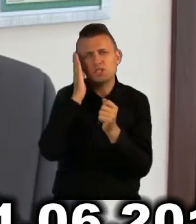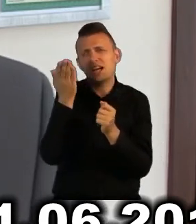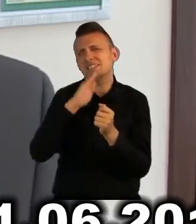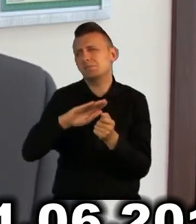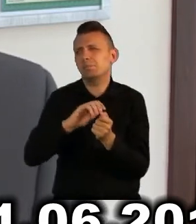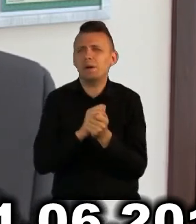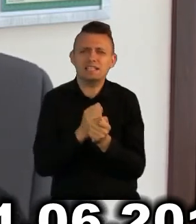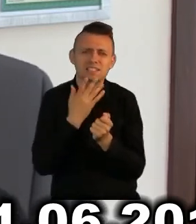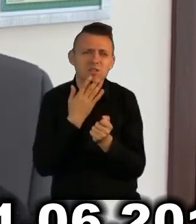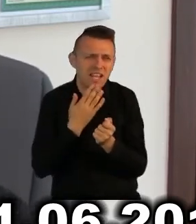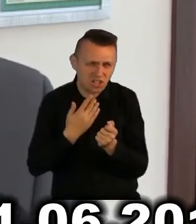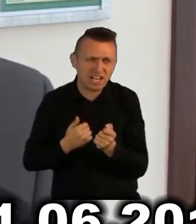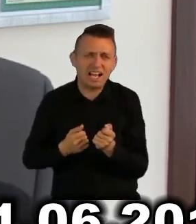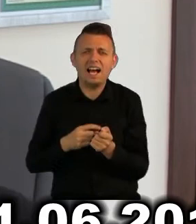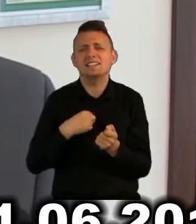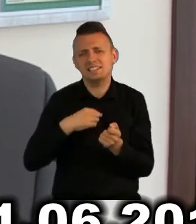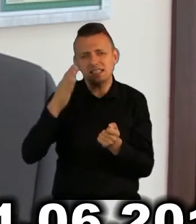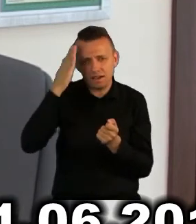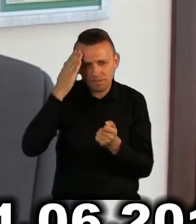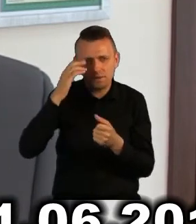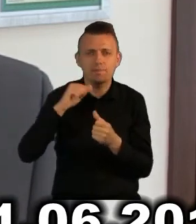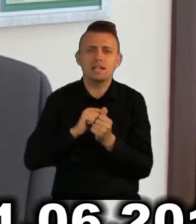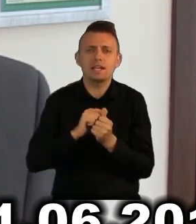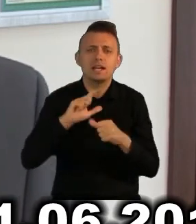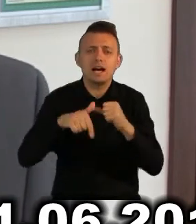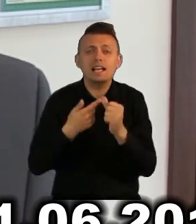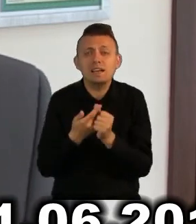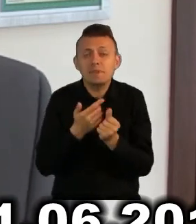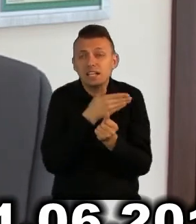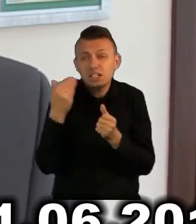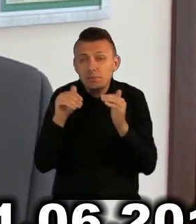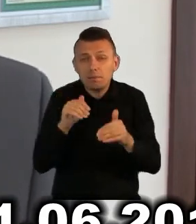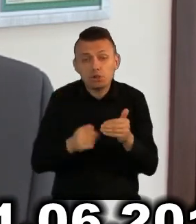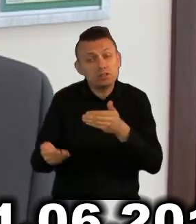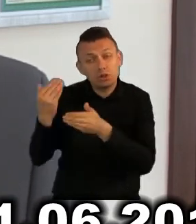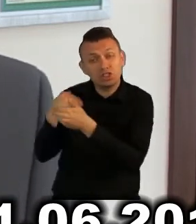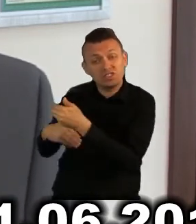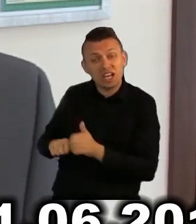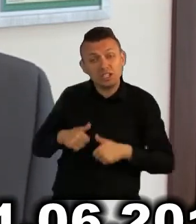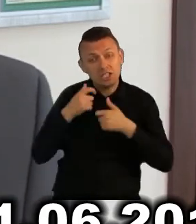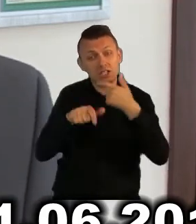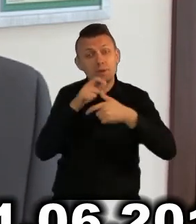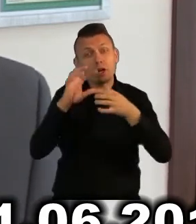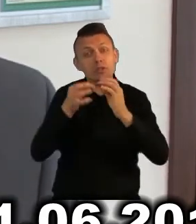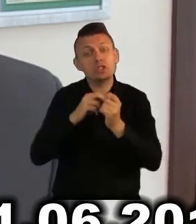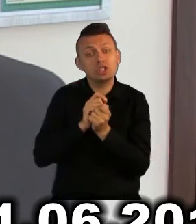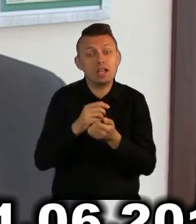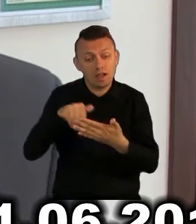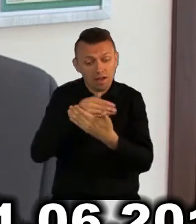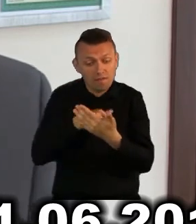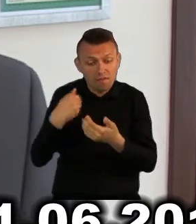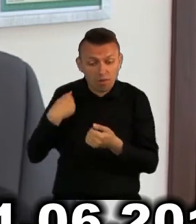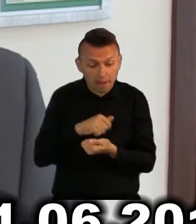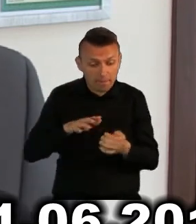narzekali, ale mówię, nie było warunków, żeby to wcześniej rozpocząć. No i trudno uzupełniać dziury jakimś materiałem, asfaltem, czymkolwiek podobnym, kiedy woda jest i tak